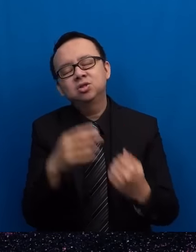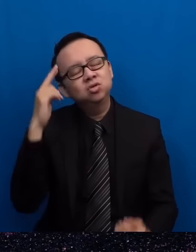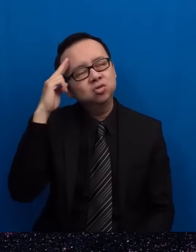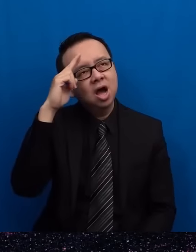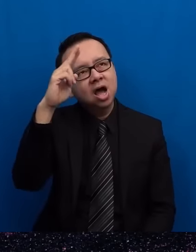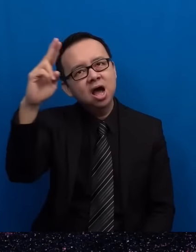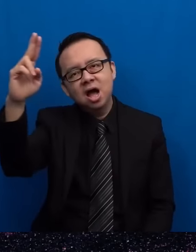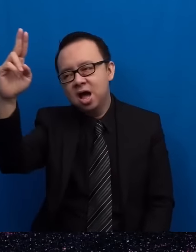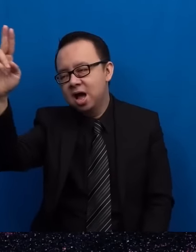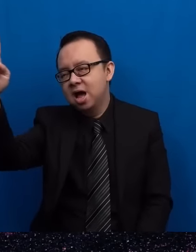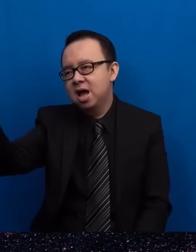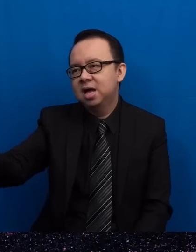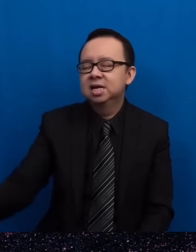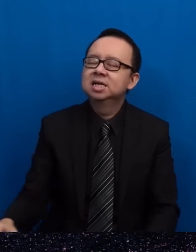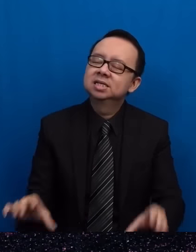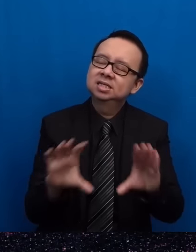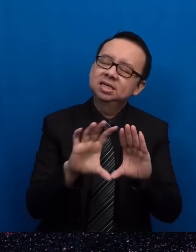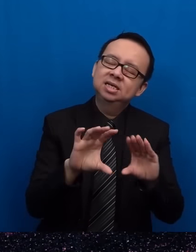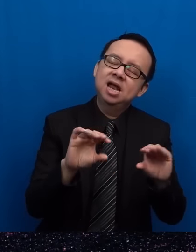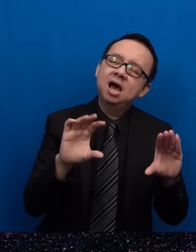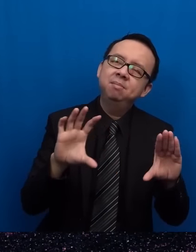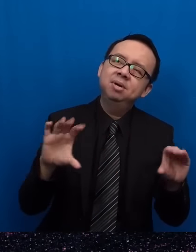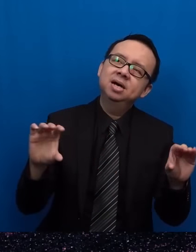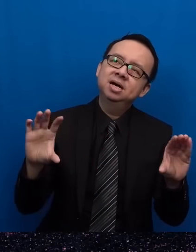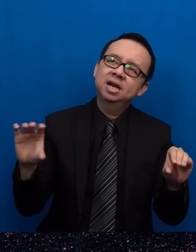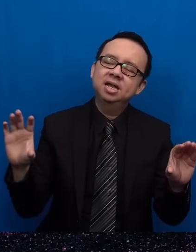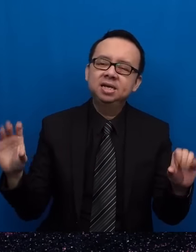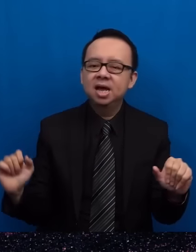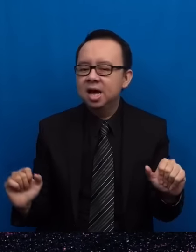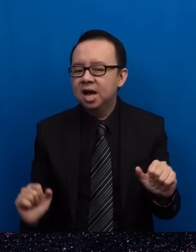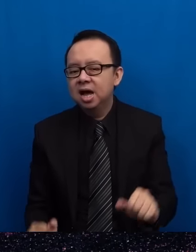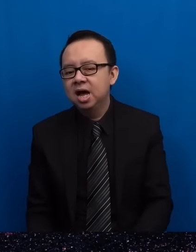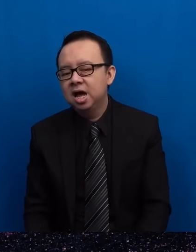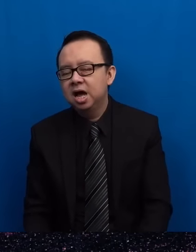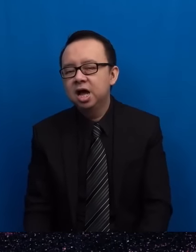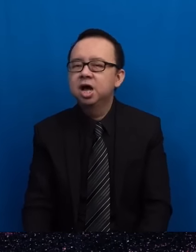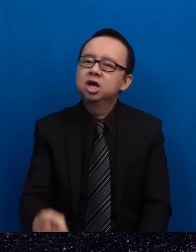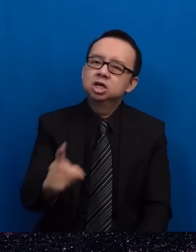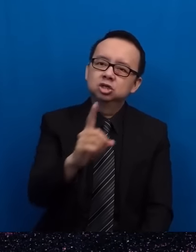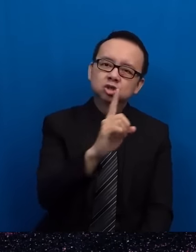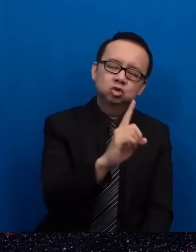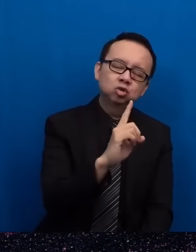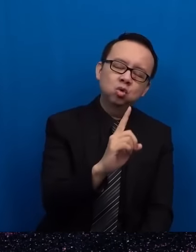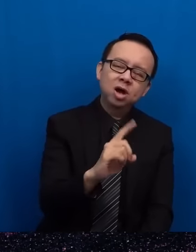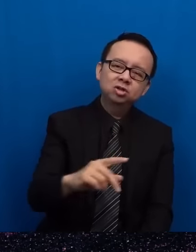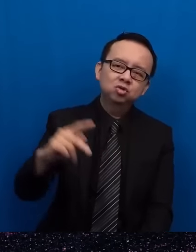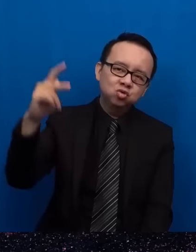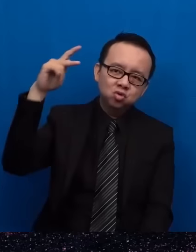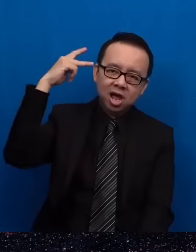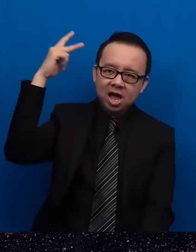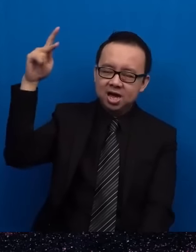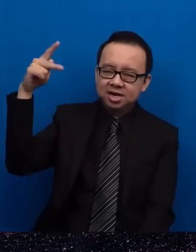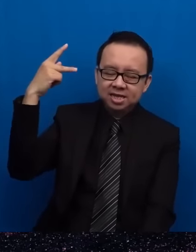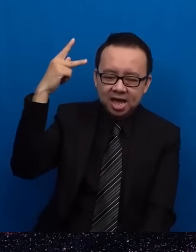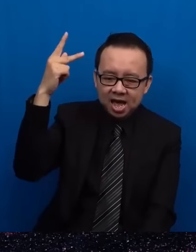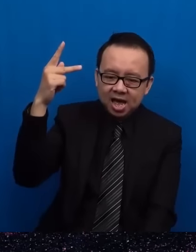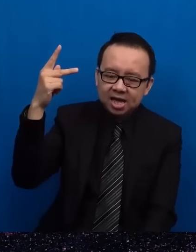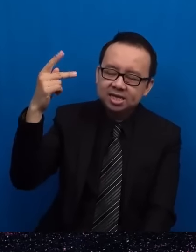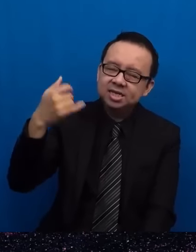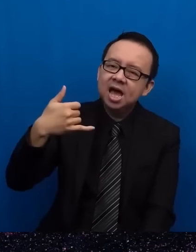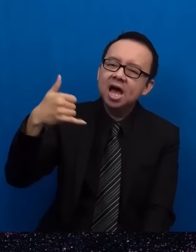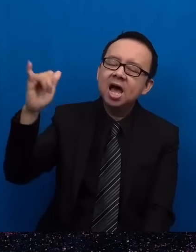Tangan Tuhan sedang merendah suatu